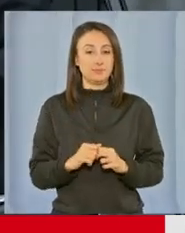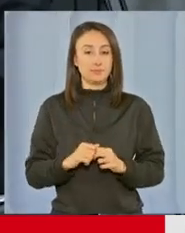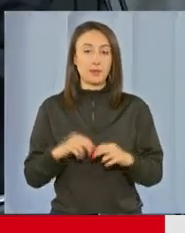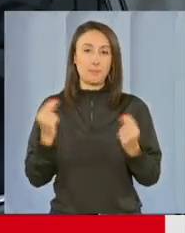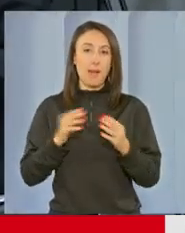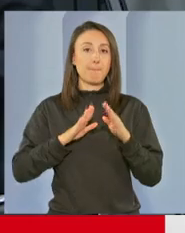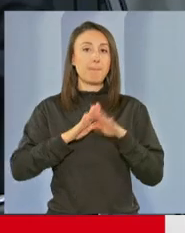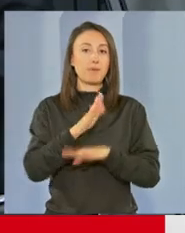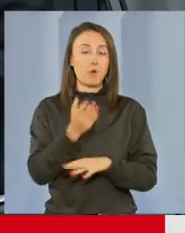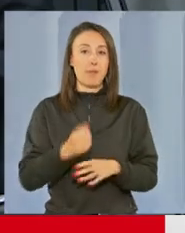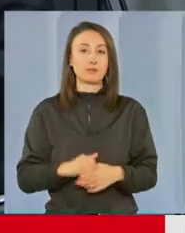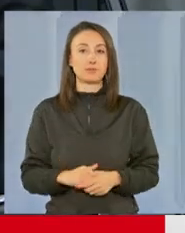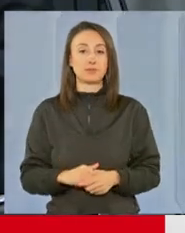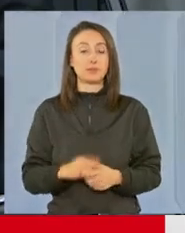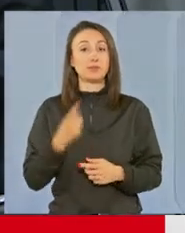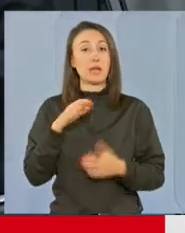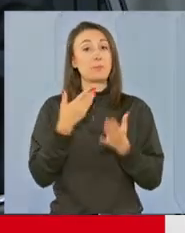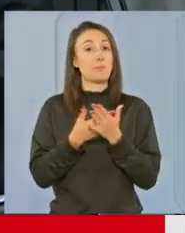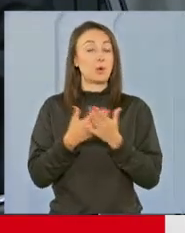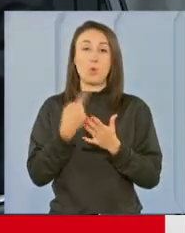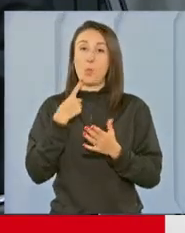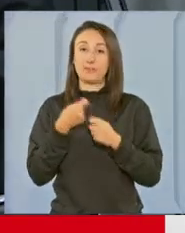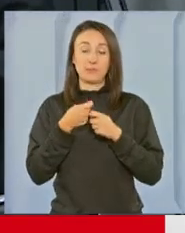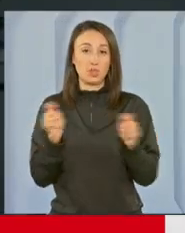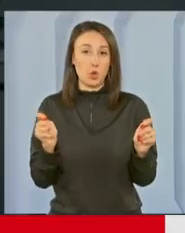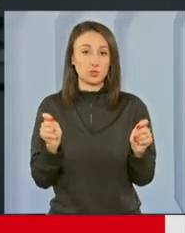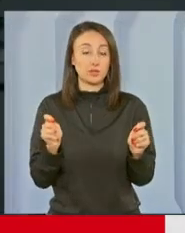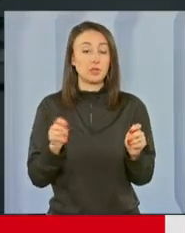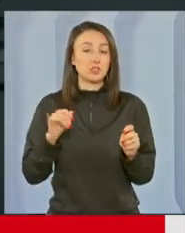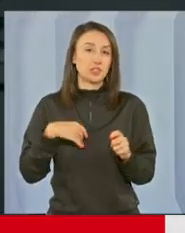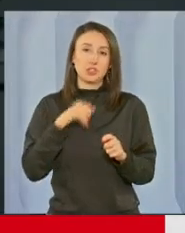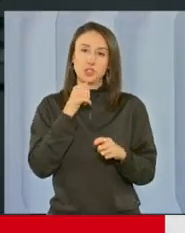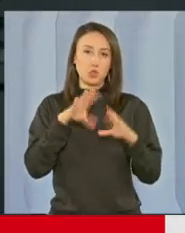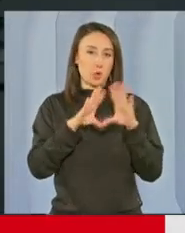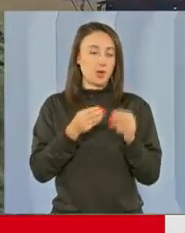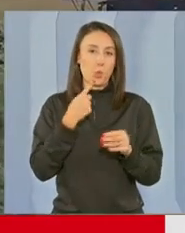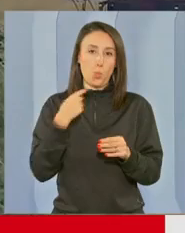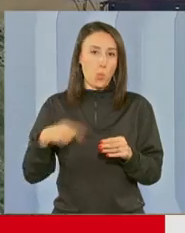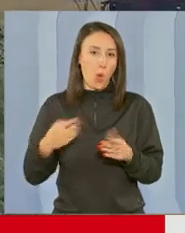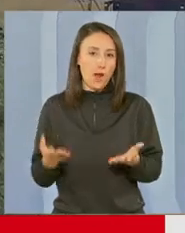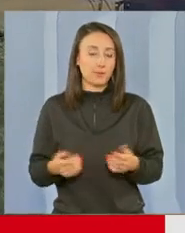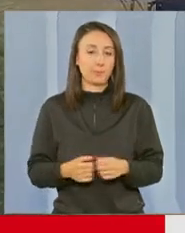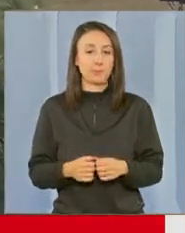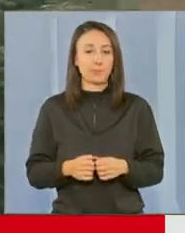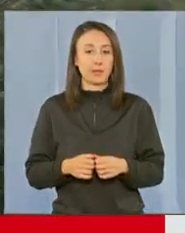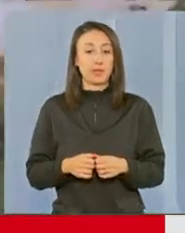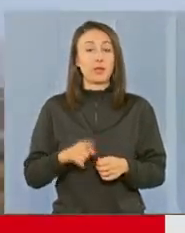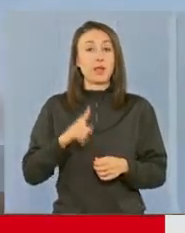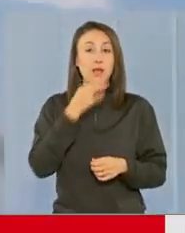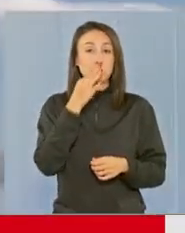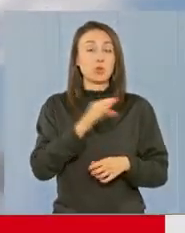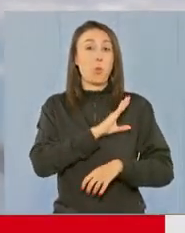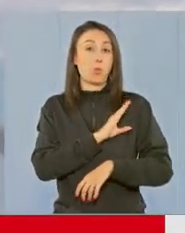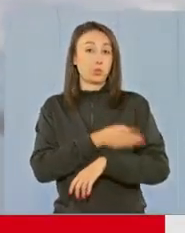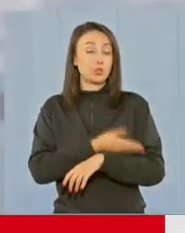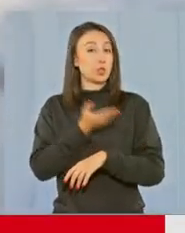mai performantă, dar pentru că încă nu avem tot ce ne trebuie și nici România nu are ce-i trebuie. Mircea Joană spune că